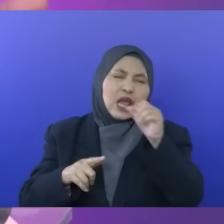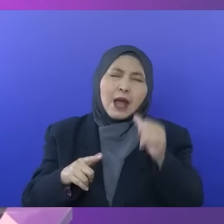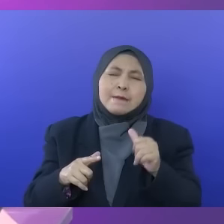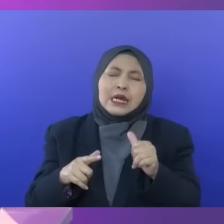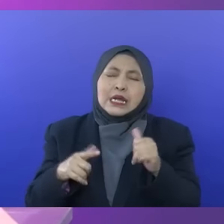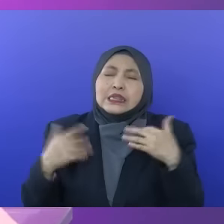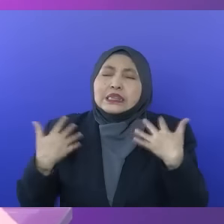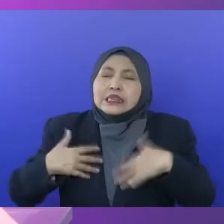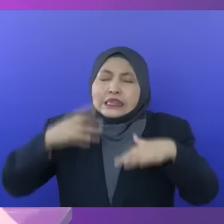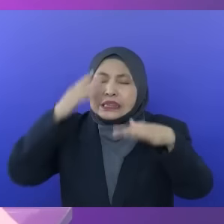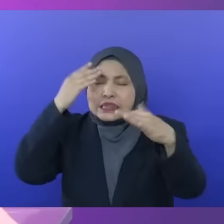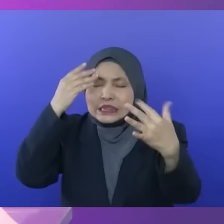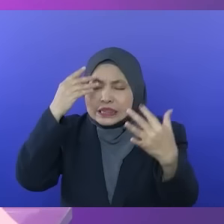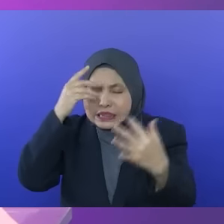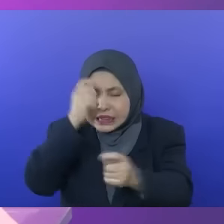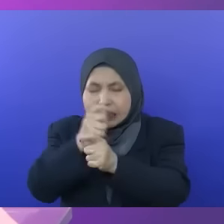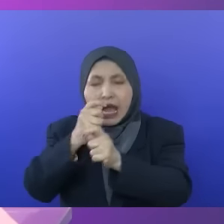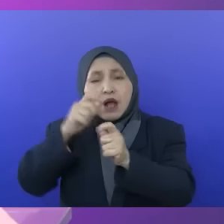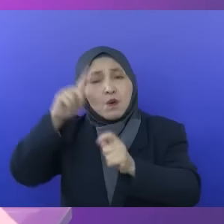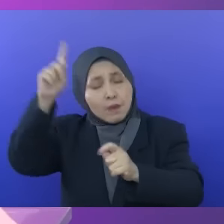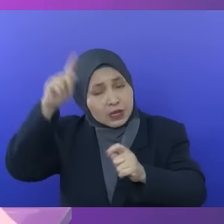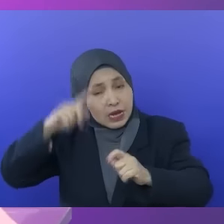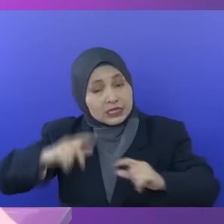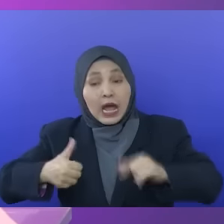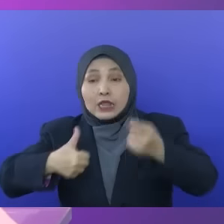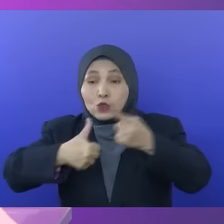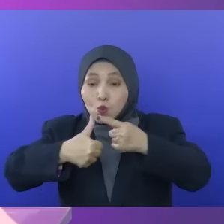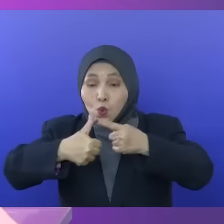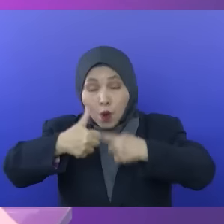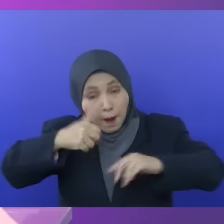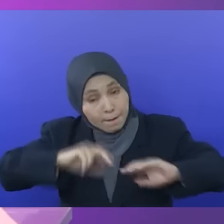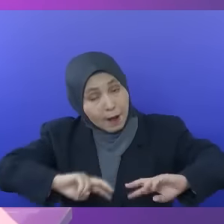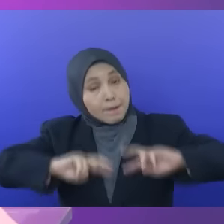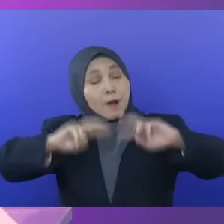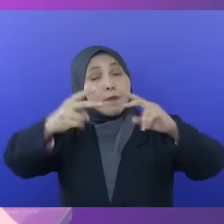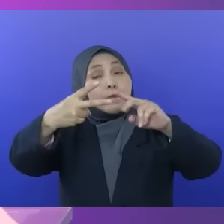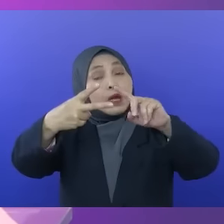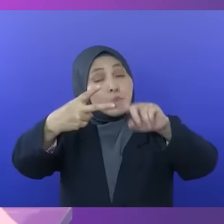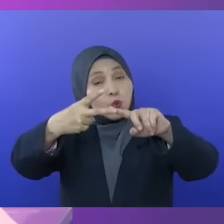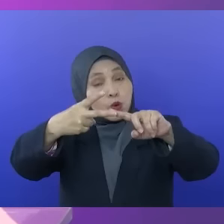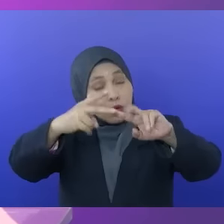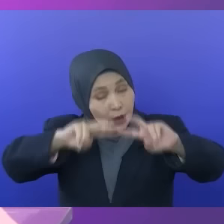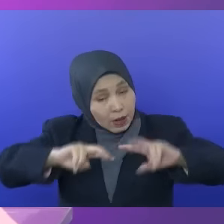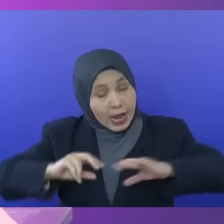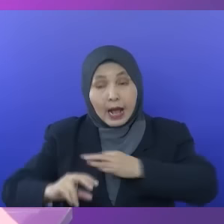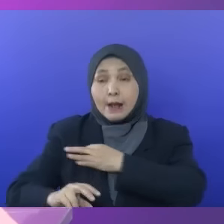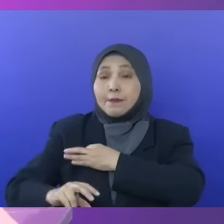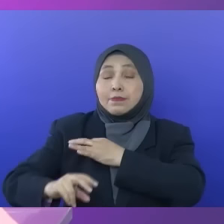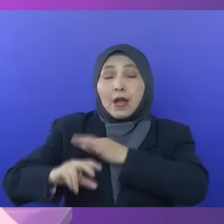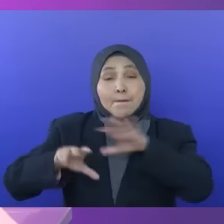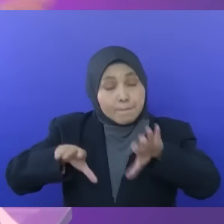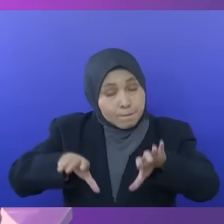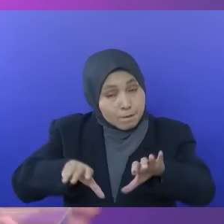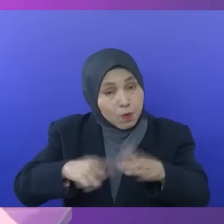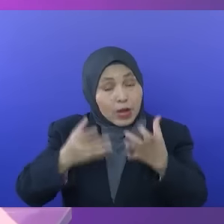tahap itu bawa pada tahap 2 tahap 2 bahwa pada tahap 3 yaitu seseorang itu beli apply